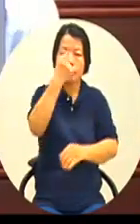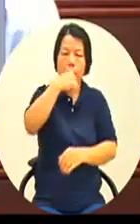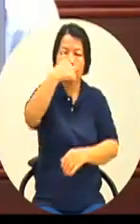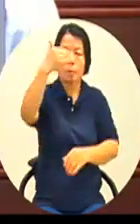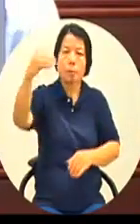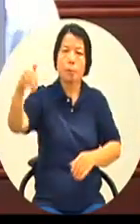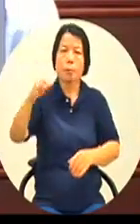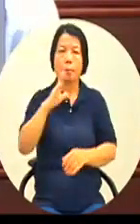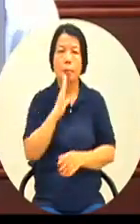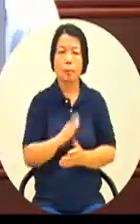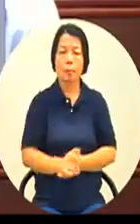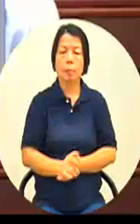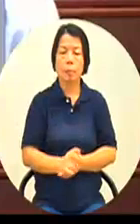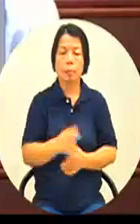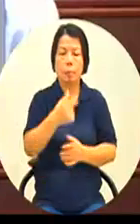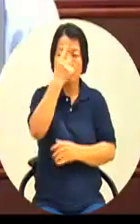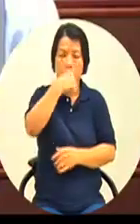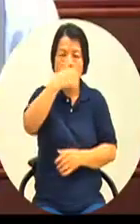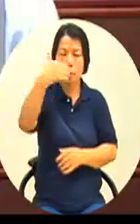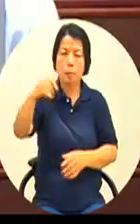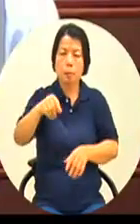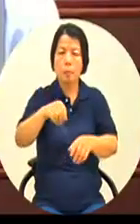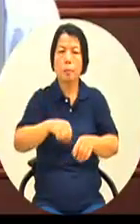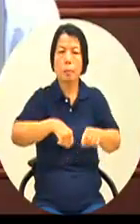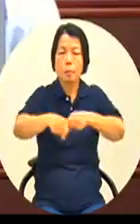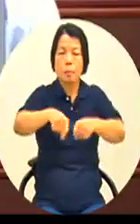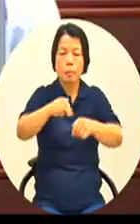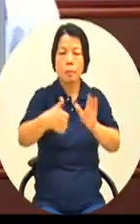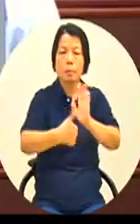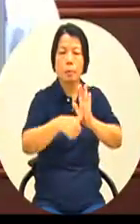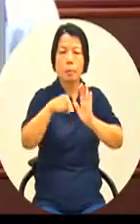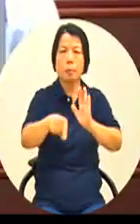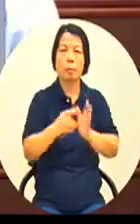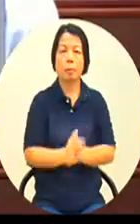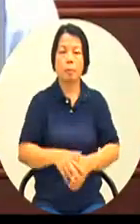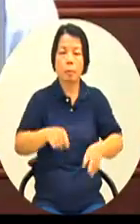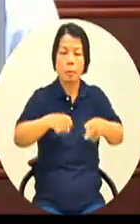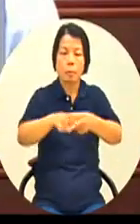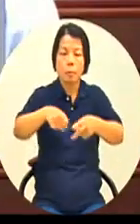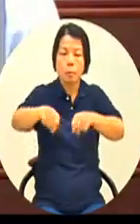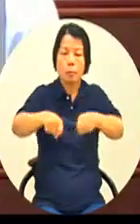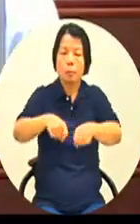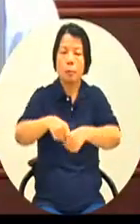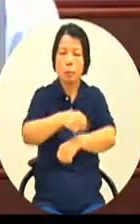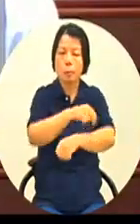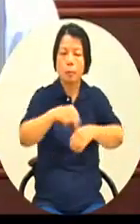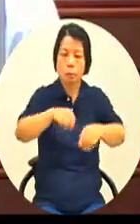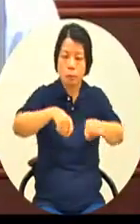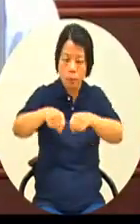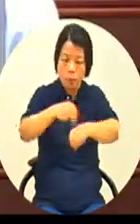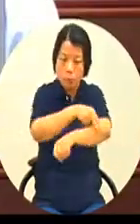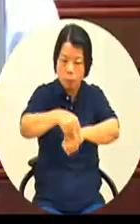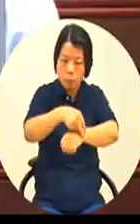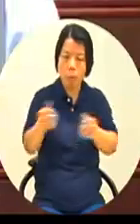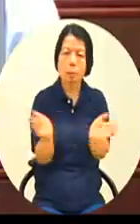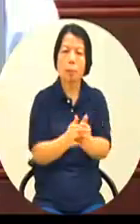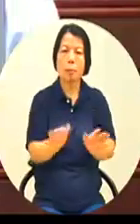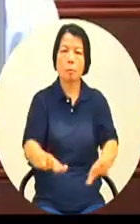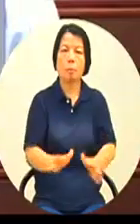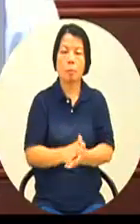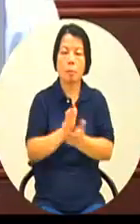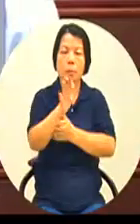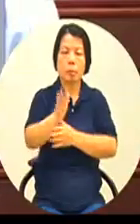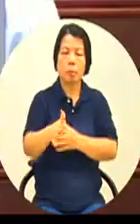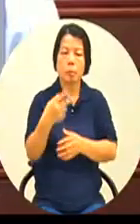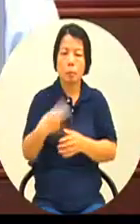做凤山计划啦，啊，伊这较早就确定啊，工程嘛拢设计好啊，哈！啊，虽然后来咱嘛希望讲，诶，咱个继续